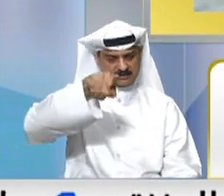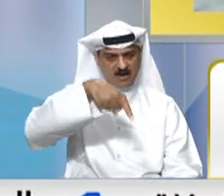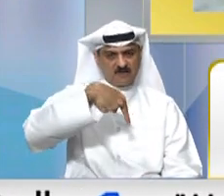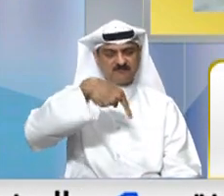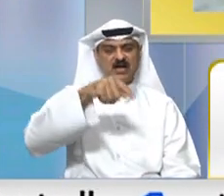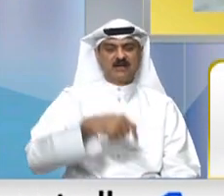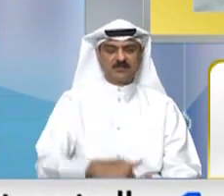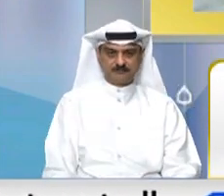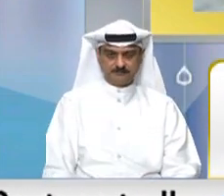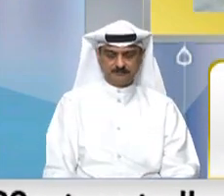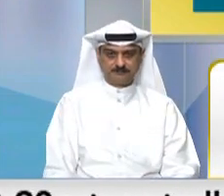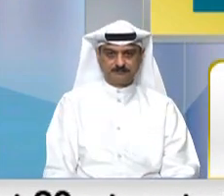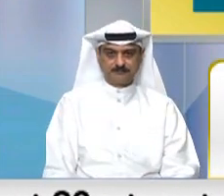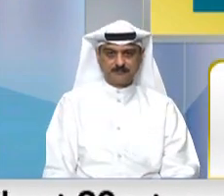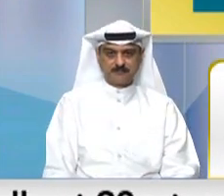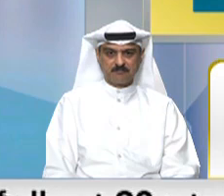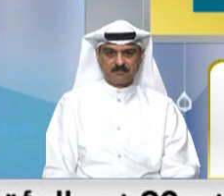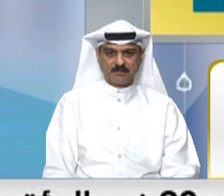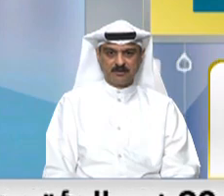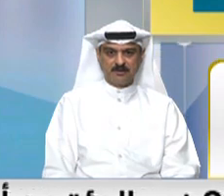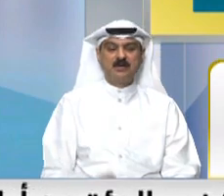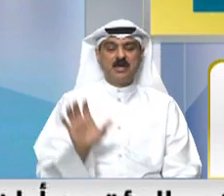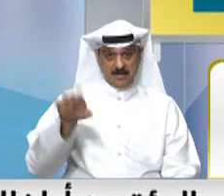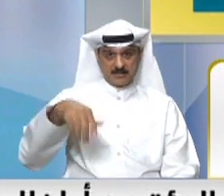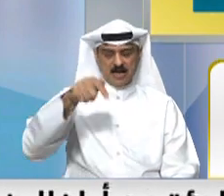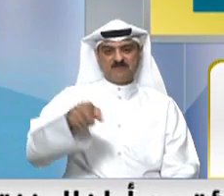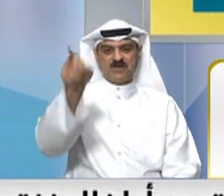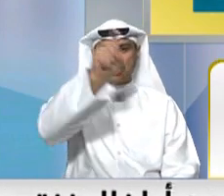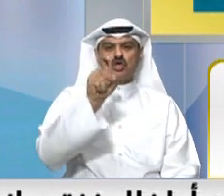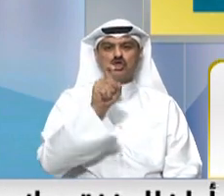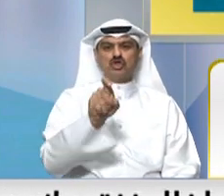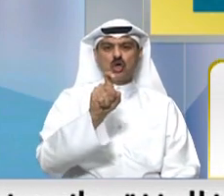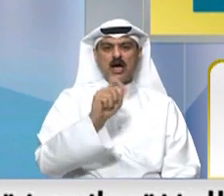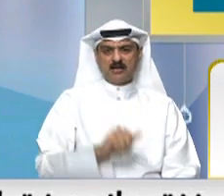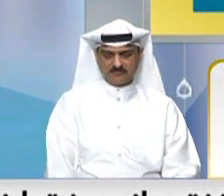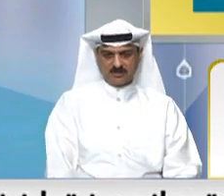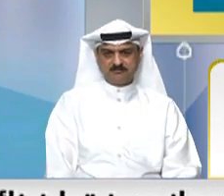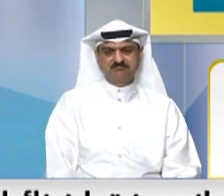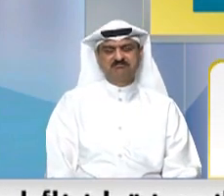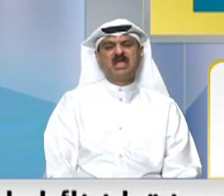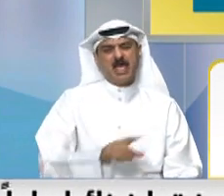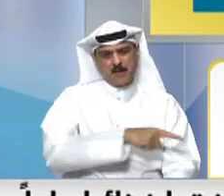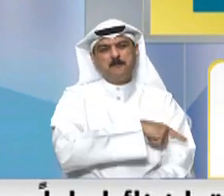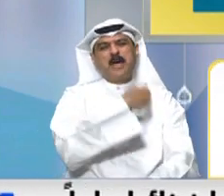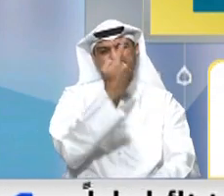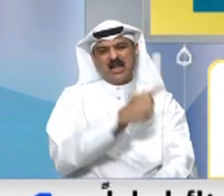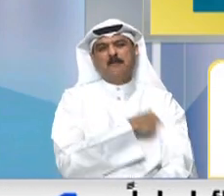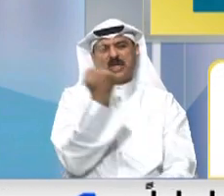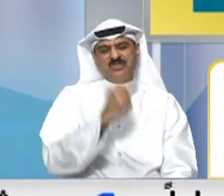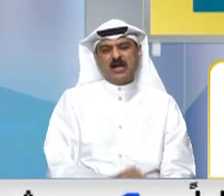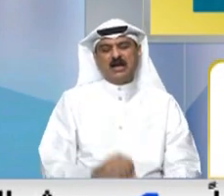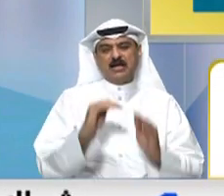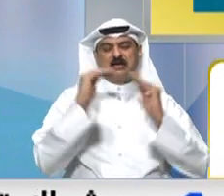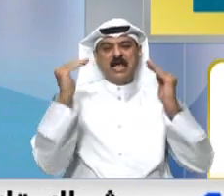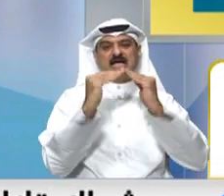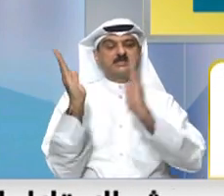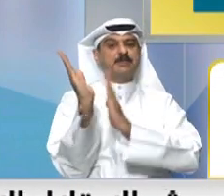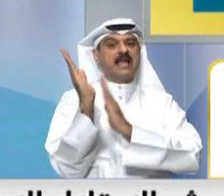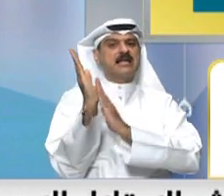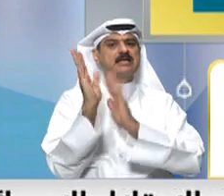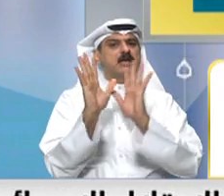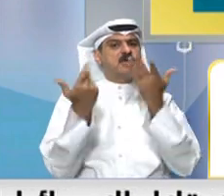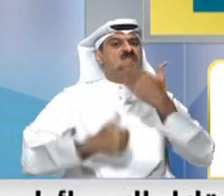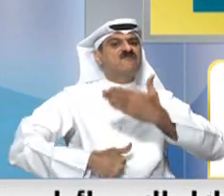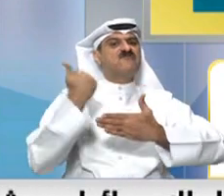من الانتخابات. نعم، ما كنت أريد أن أشير إليه أنه في حال وصل اليمين المتطرف، ما الأثر الذي